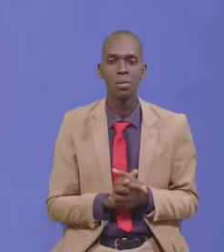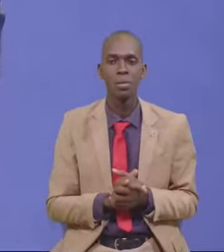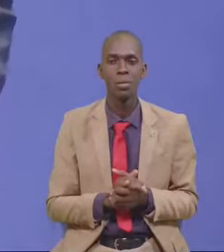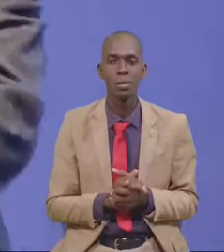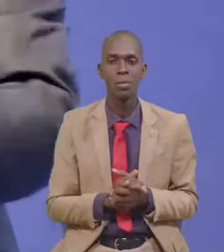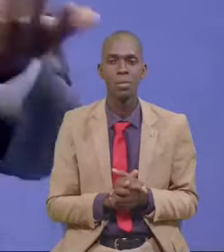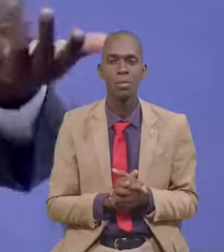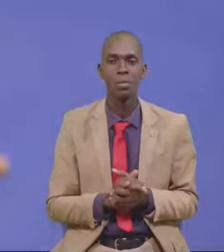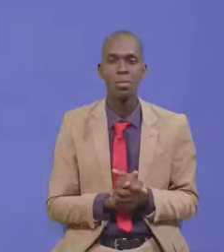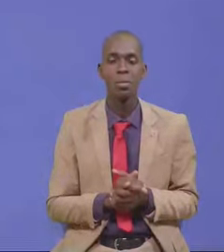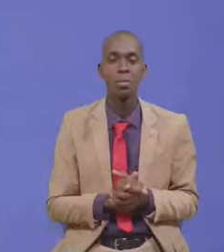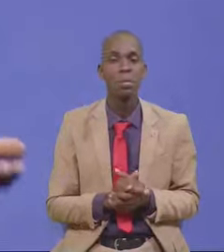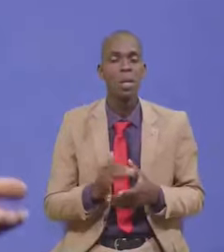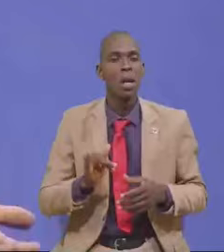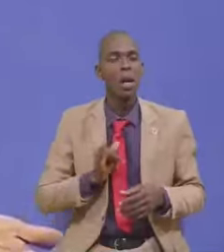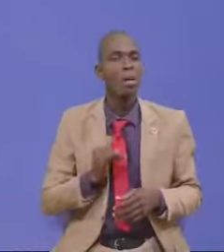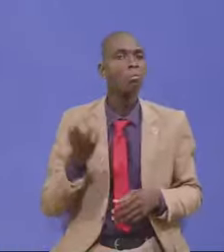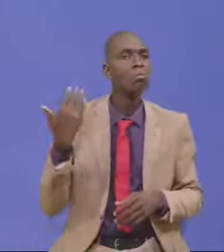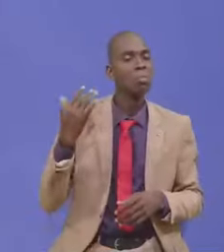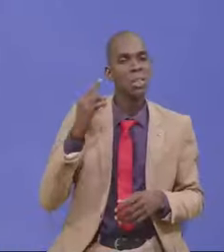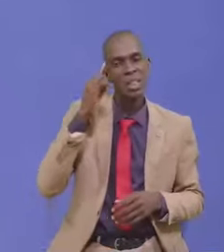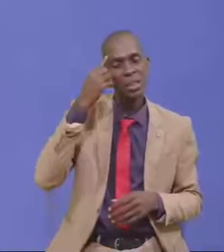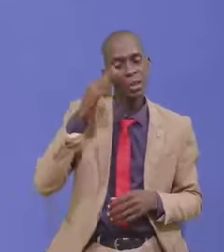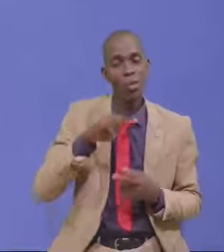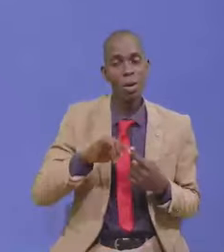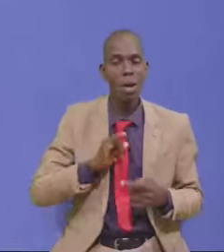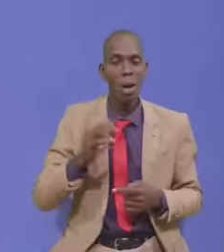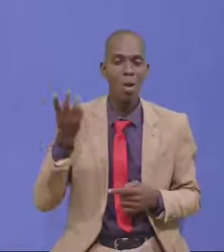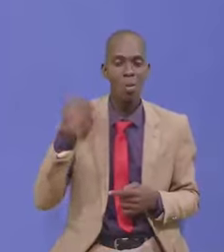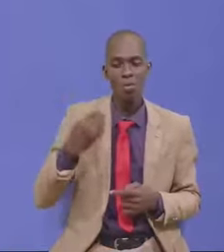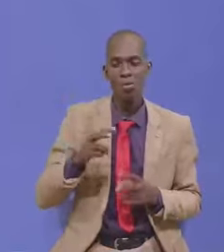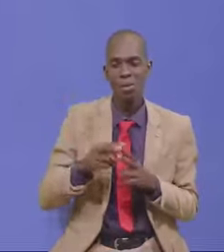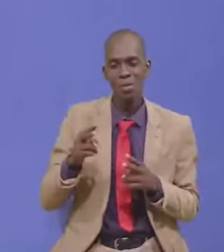totale. Vous voyez, quand on était encore plus jeune,